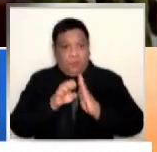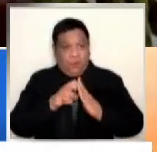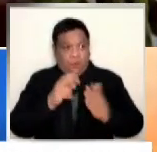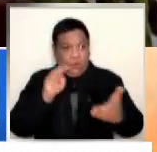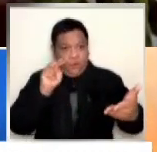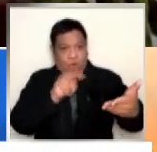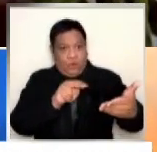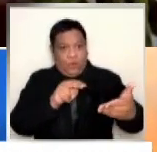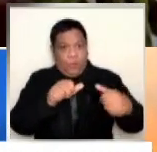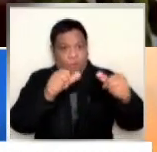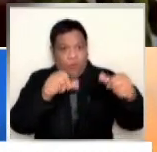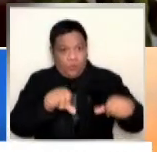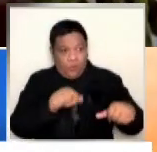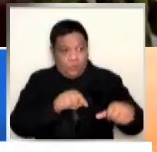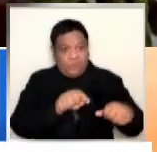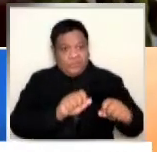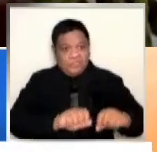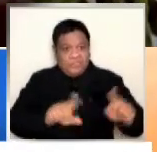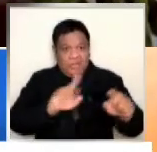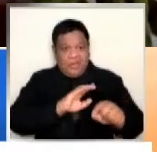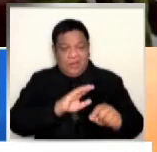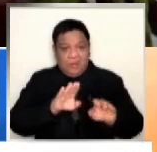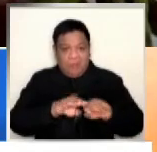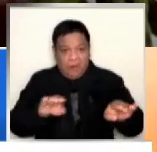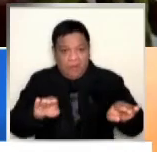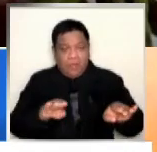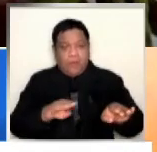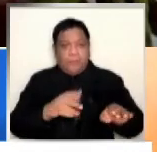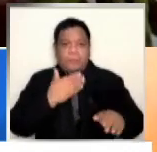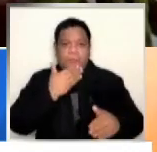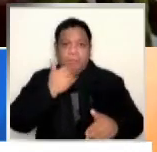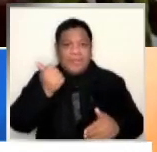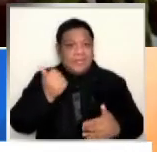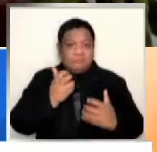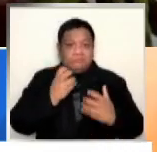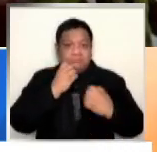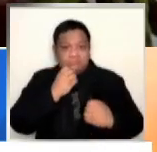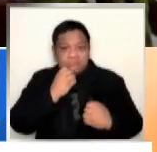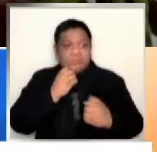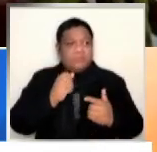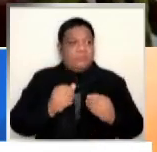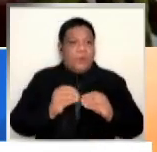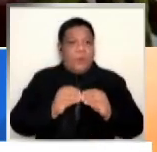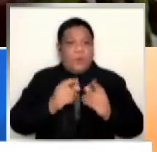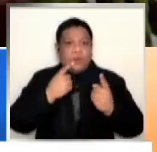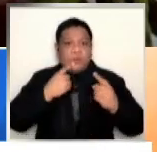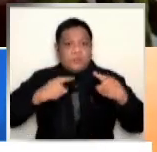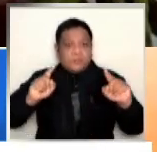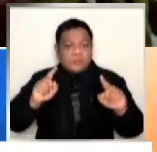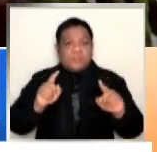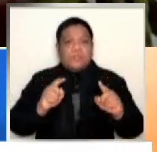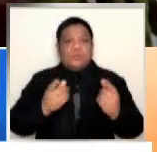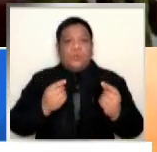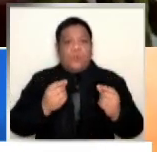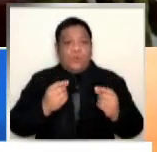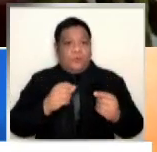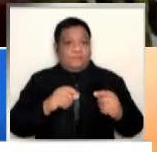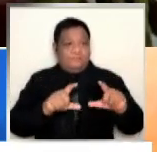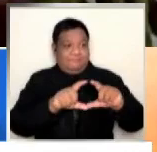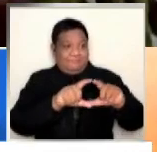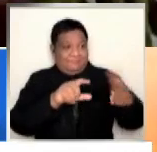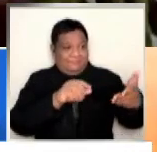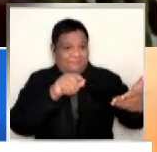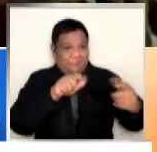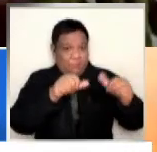isang bata, I think it will save you time and effort, increase the chances of success nakuna na lang ng screenshot bago ito